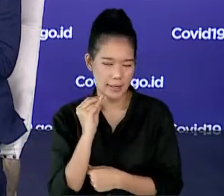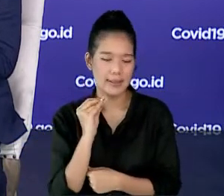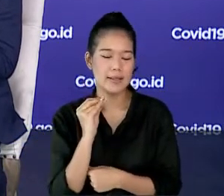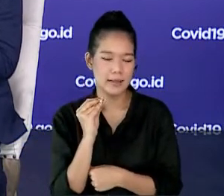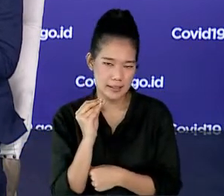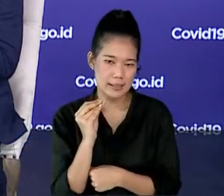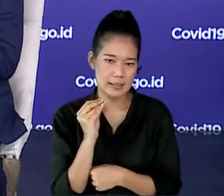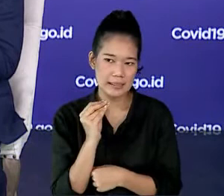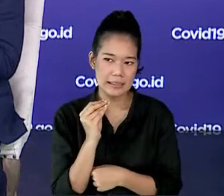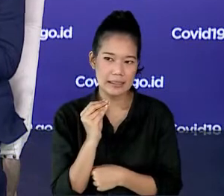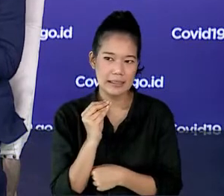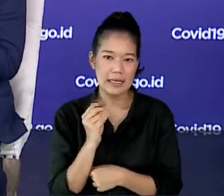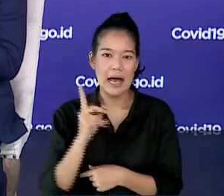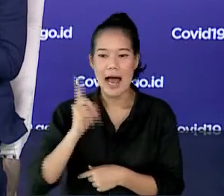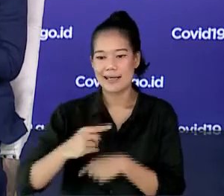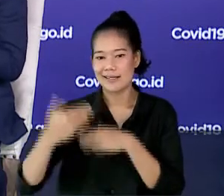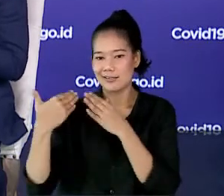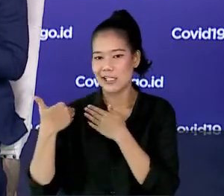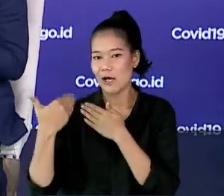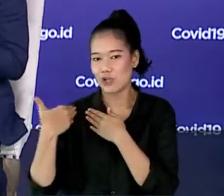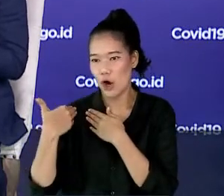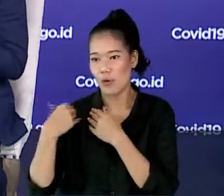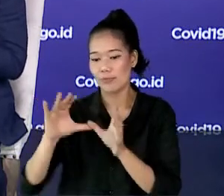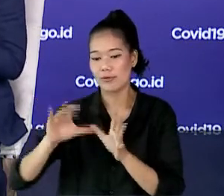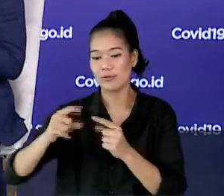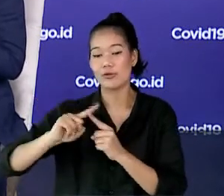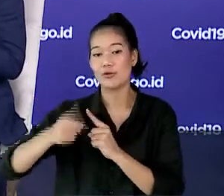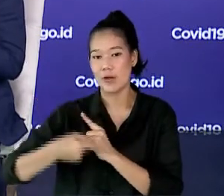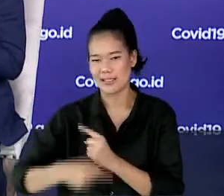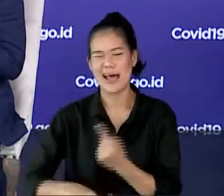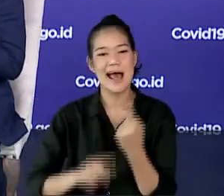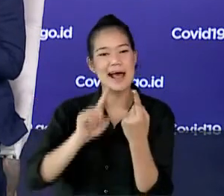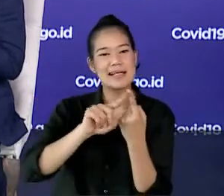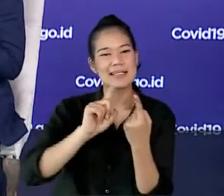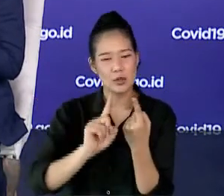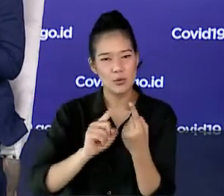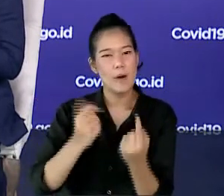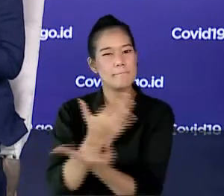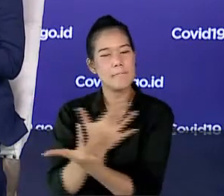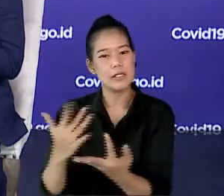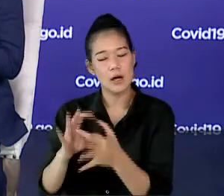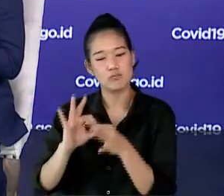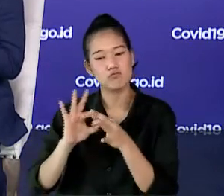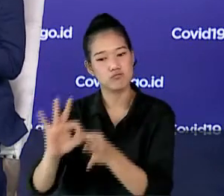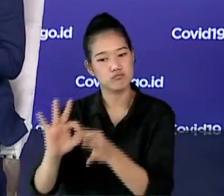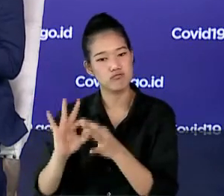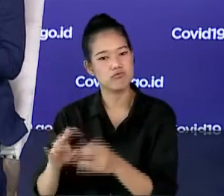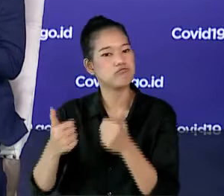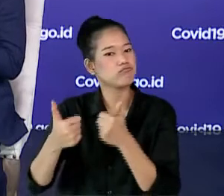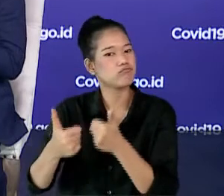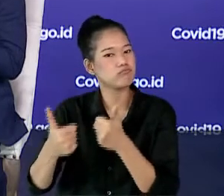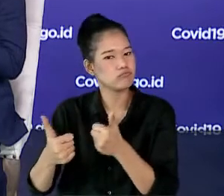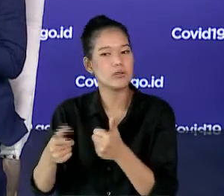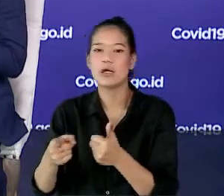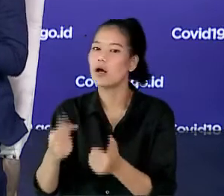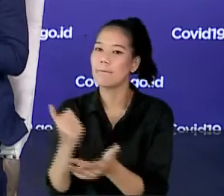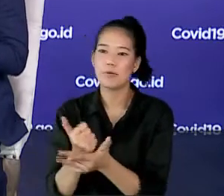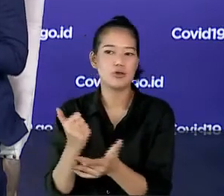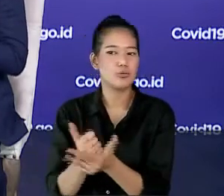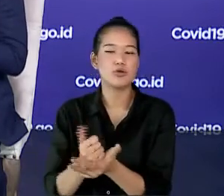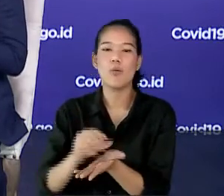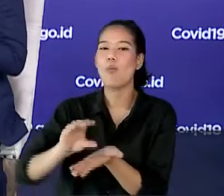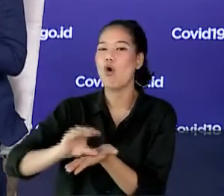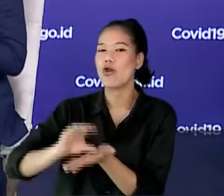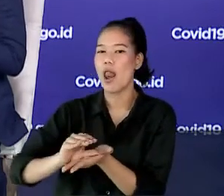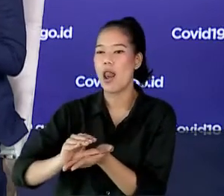selama ditugaskan di Satgas, satu hal masyarakat Indonesia itu gotong royongnya kuat banget. Itu benar-benar